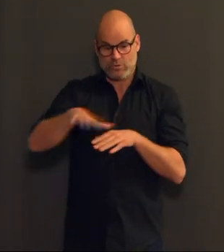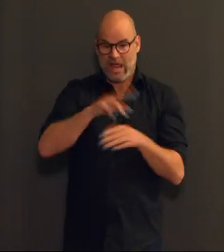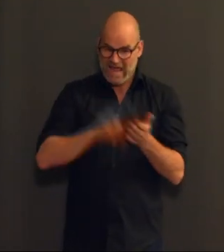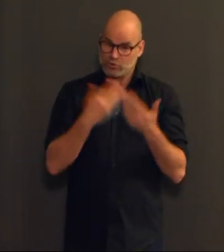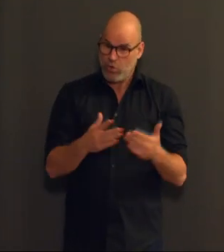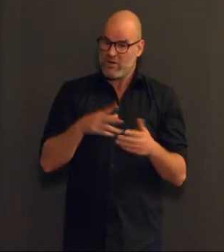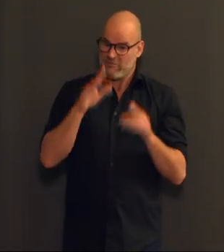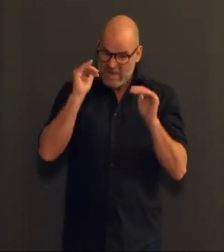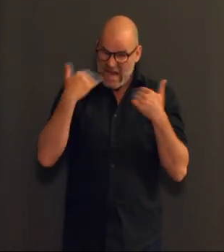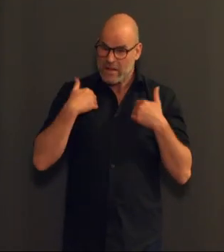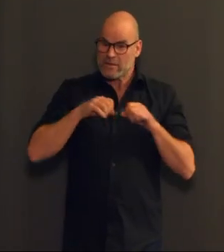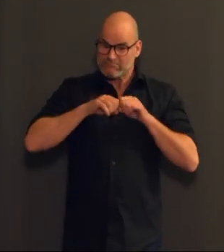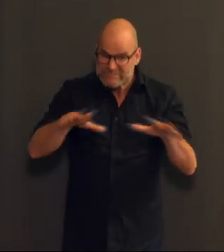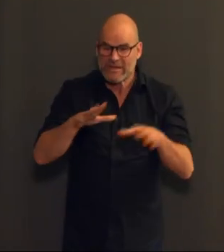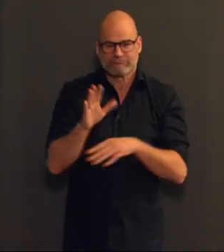op de situatie.